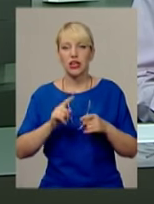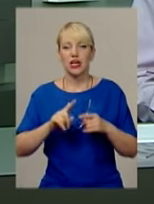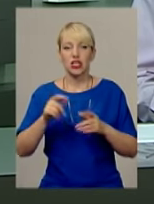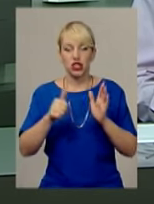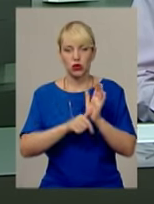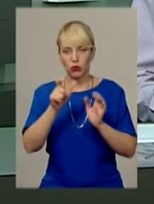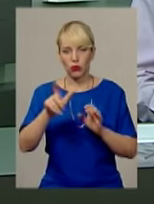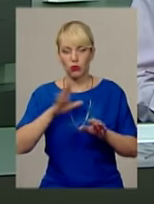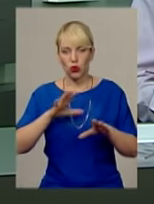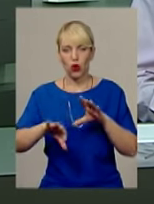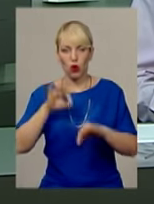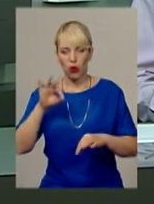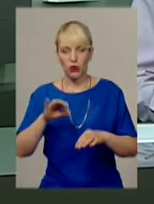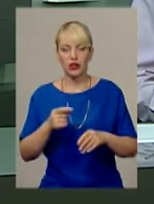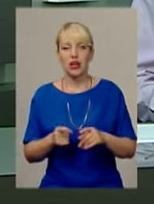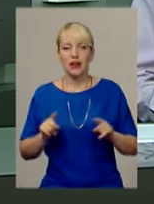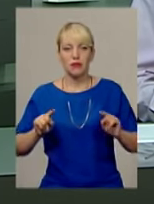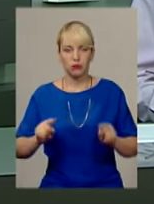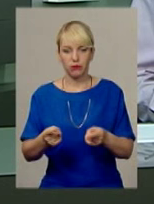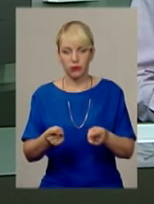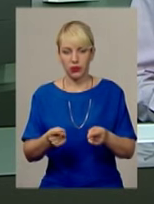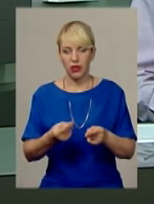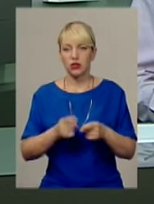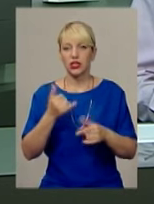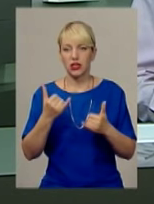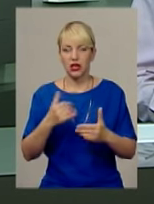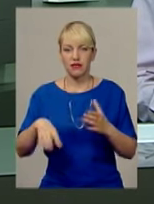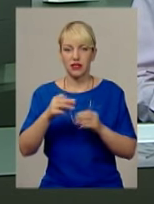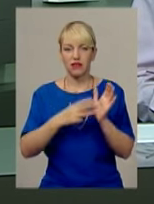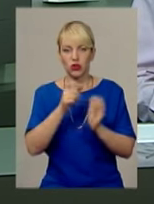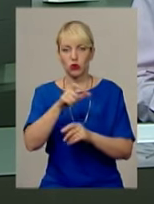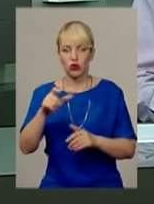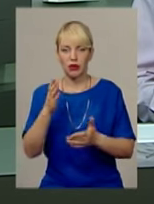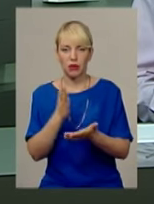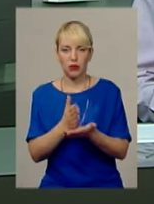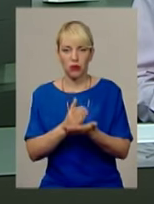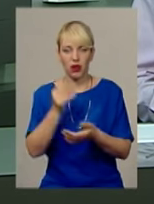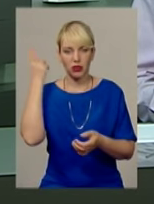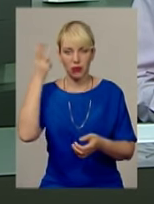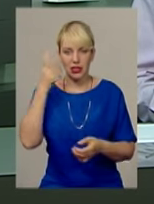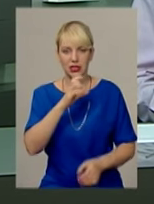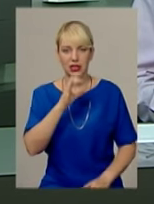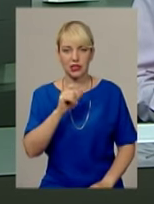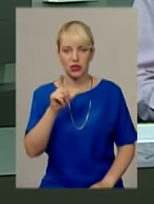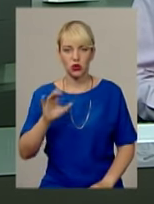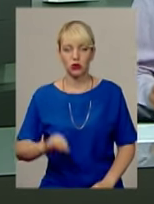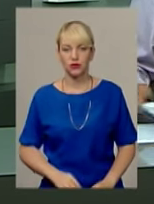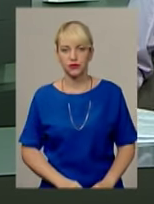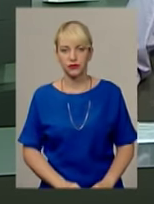було обрано запобіжний захід – взяття під варту. Наразі всі 8 осіб перебувають у Хмельницькому слідчому